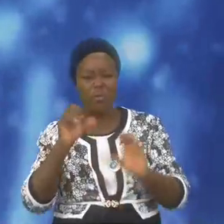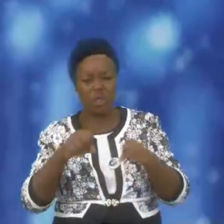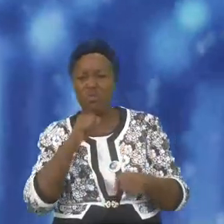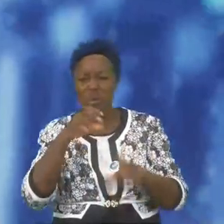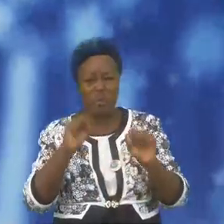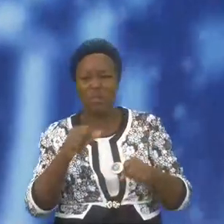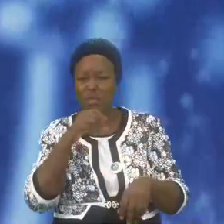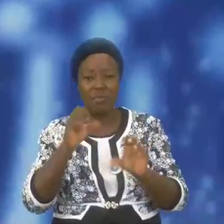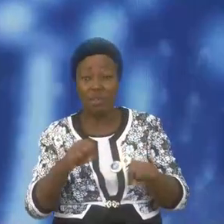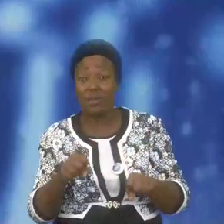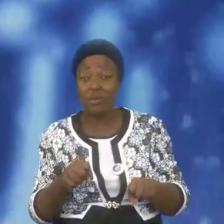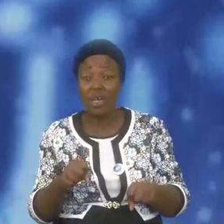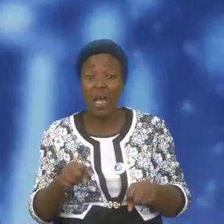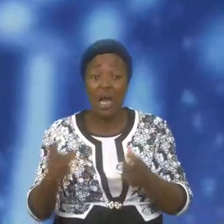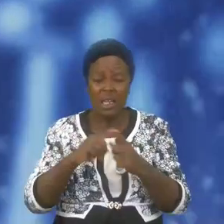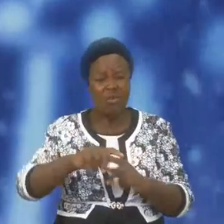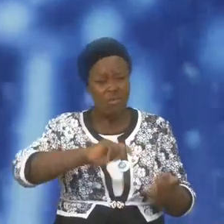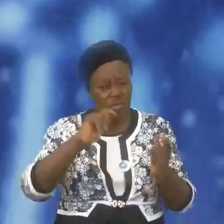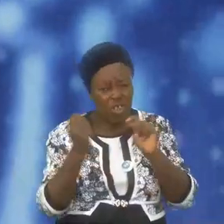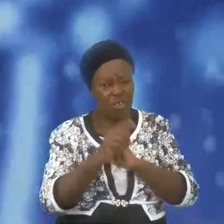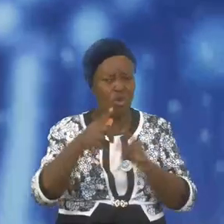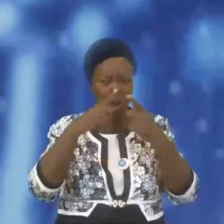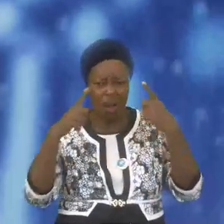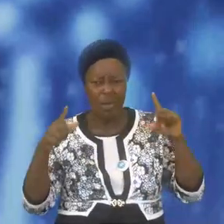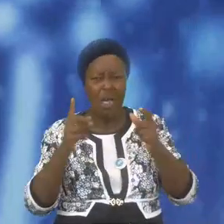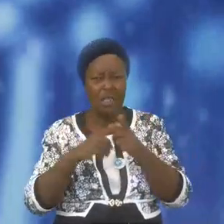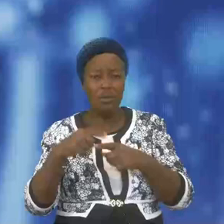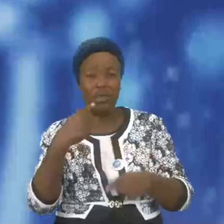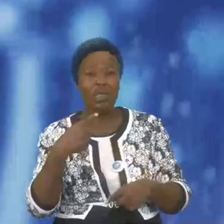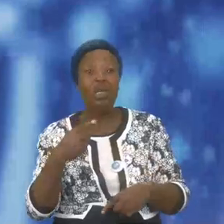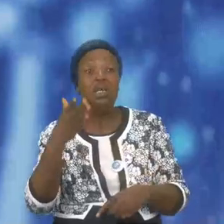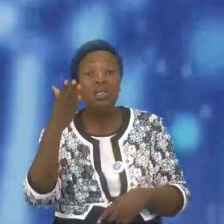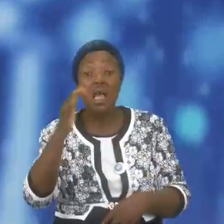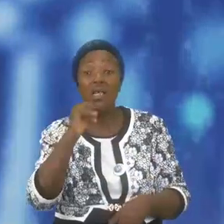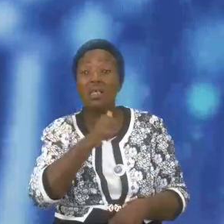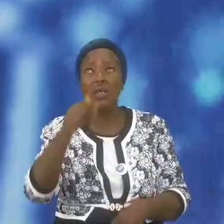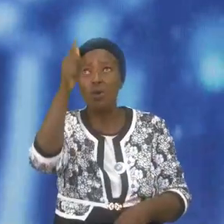impossible, impossible, impossible, et tu changes ton langage,